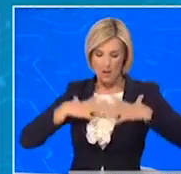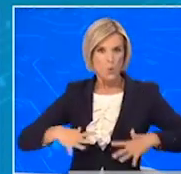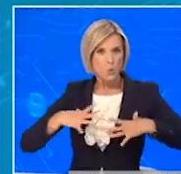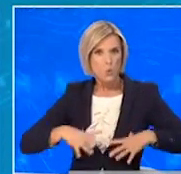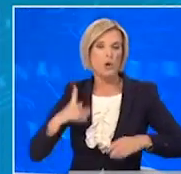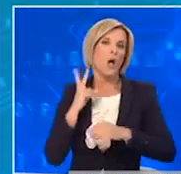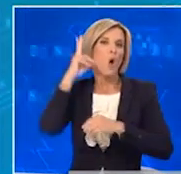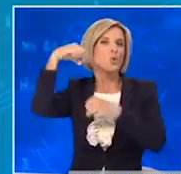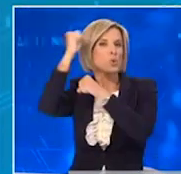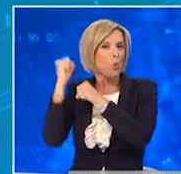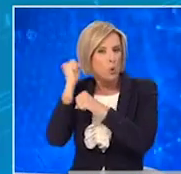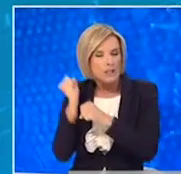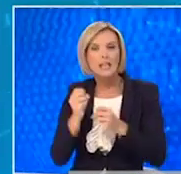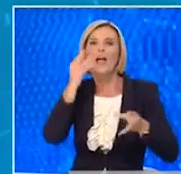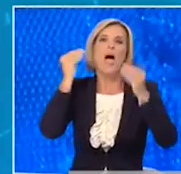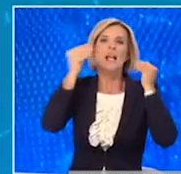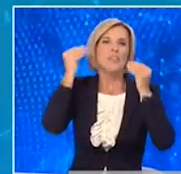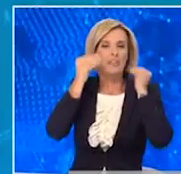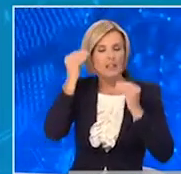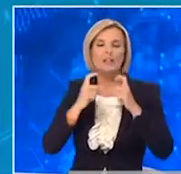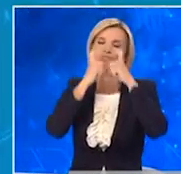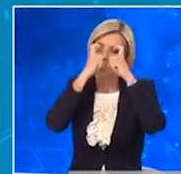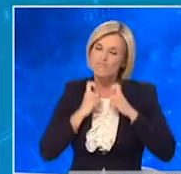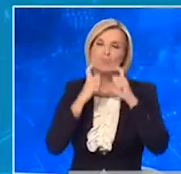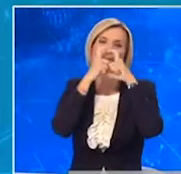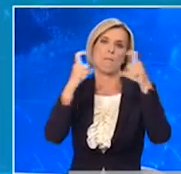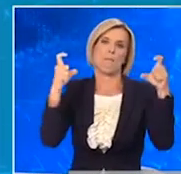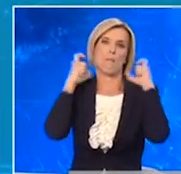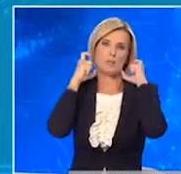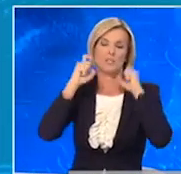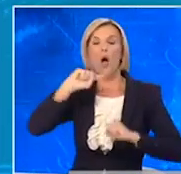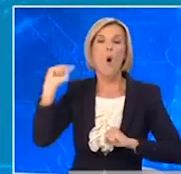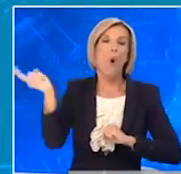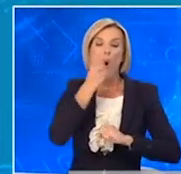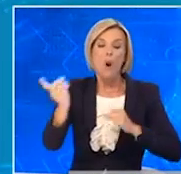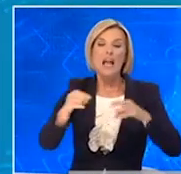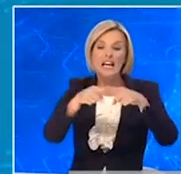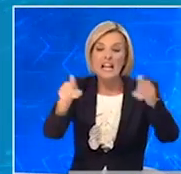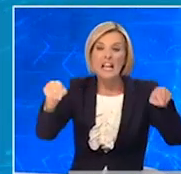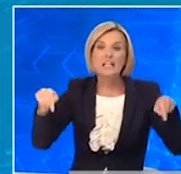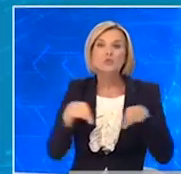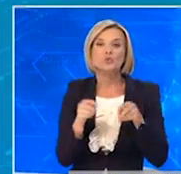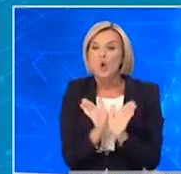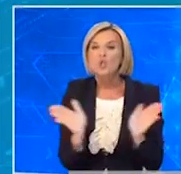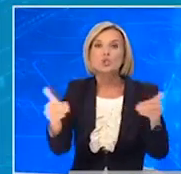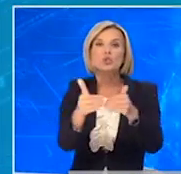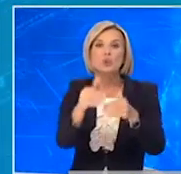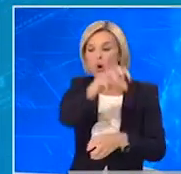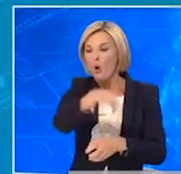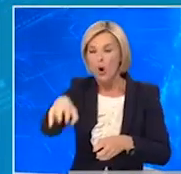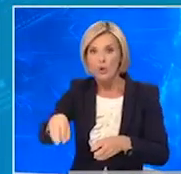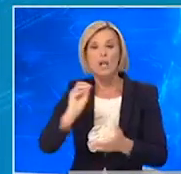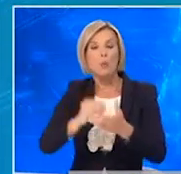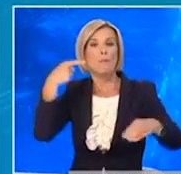και σε κομμωτήρια και κέντρα αισθητικής. Υπενθυμίζουμε ότι η χρήση μάσκας είναι υποχρεωτική Εξίσου στις ακόλουθες περιπτώσεις. Στα μέσα